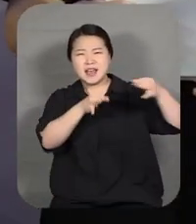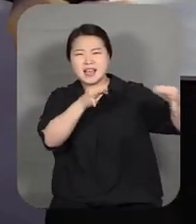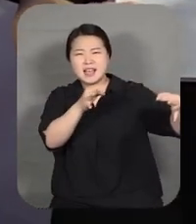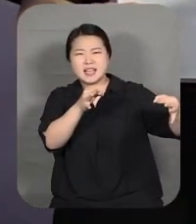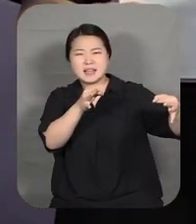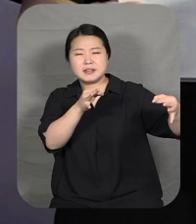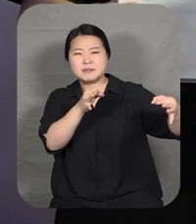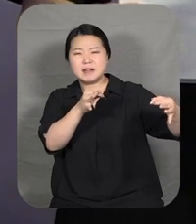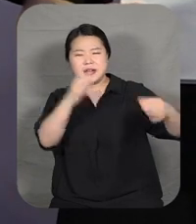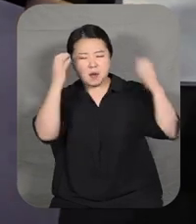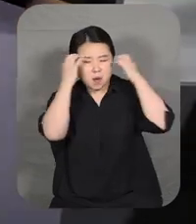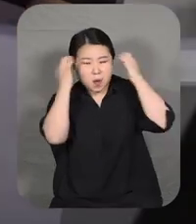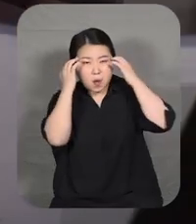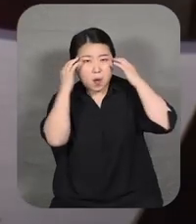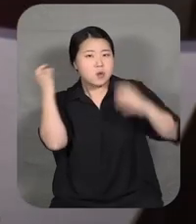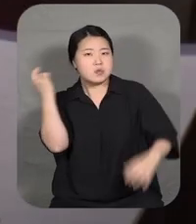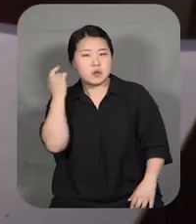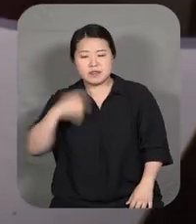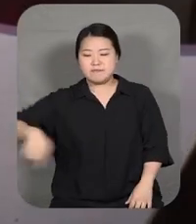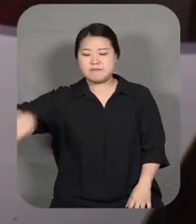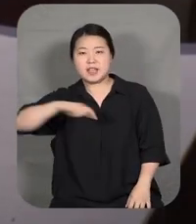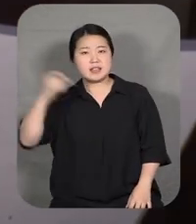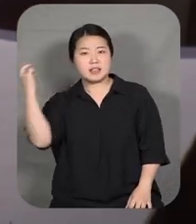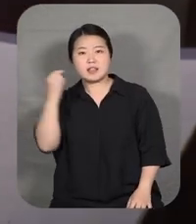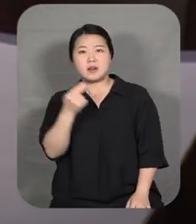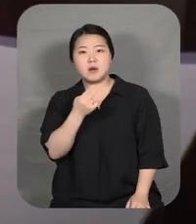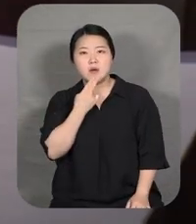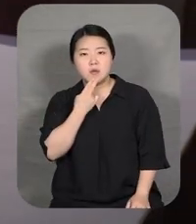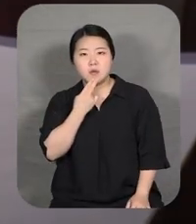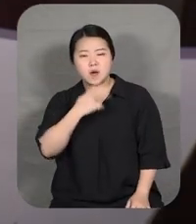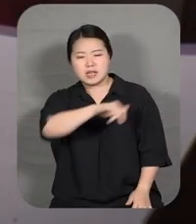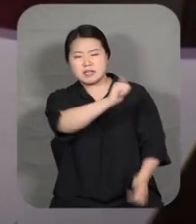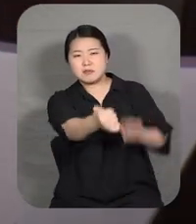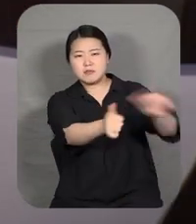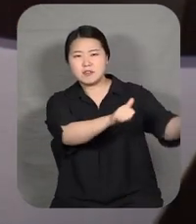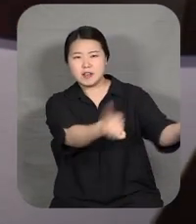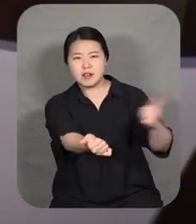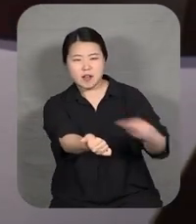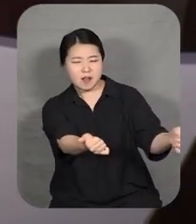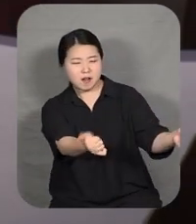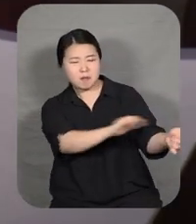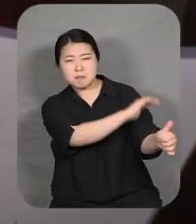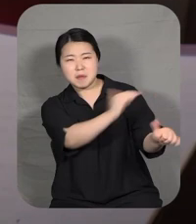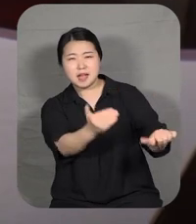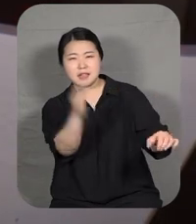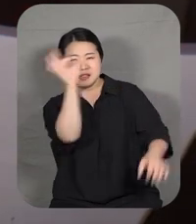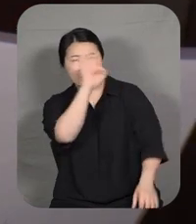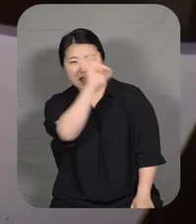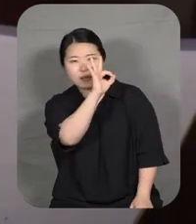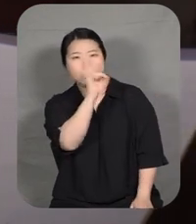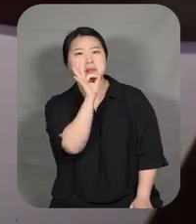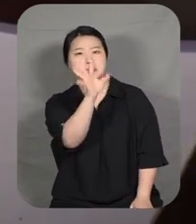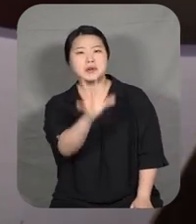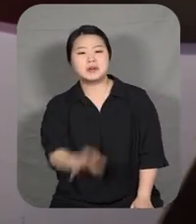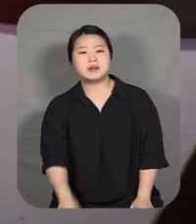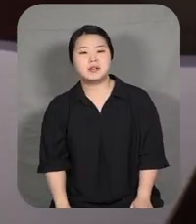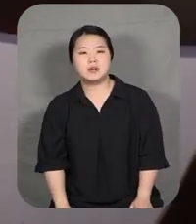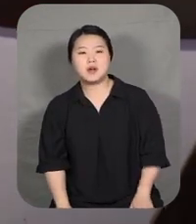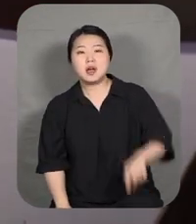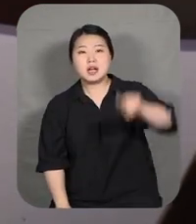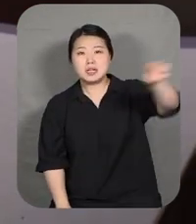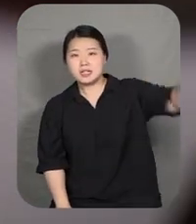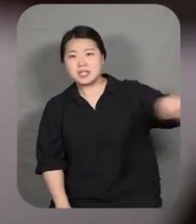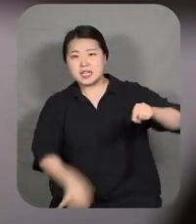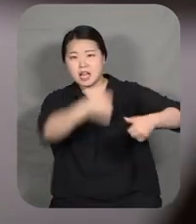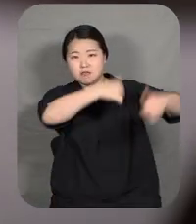않을 것이며 그 시신은 어디에 널브러져 있는지 찾을 길이 없고 그 후손들은